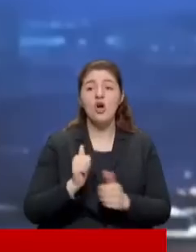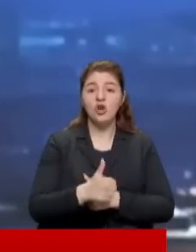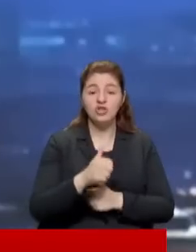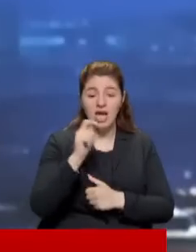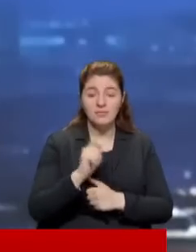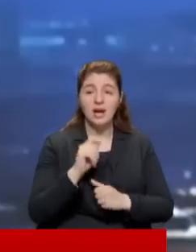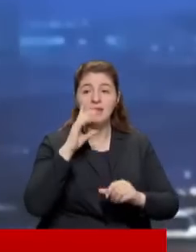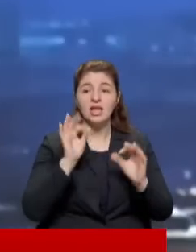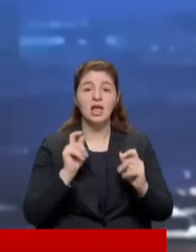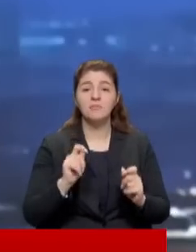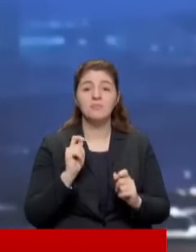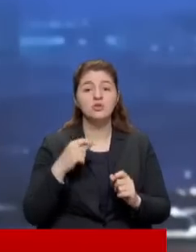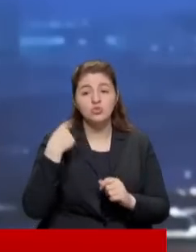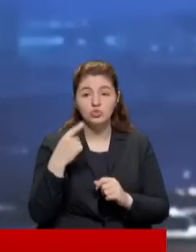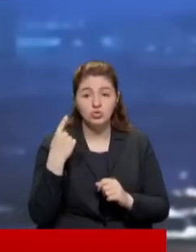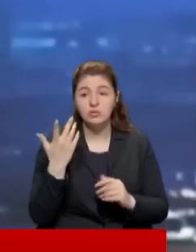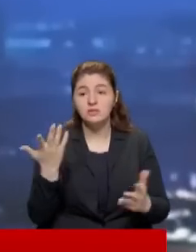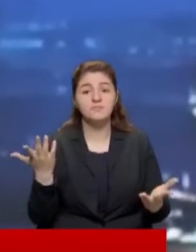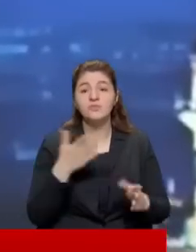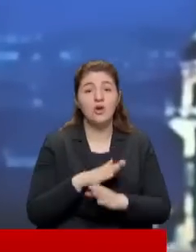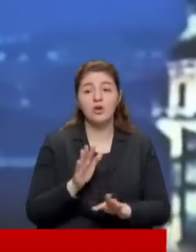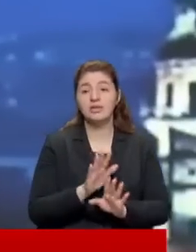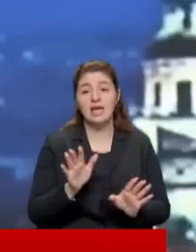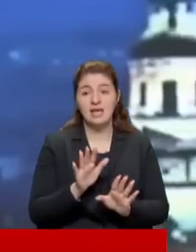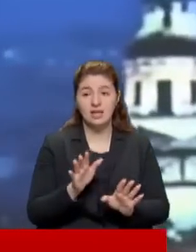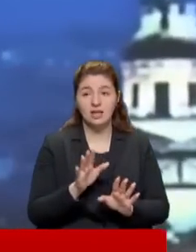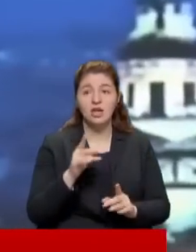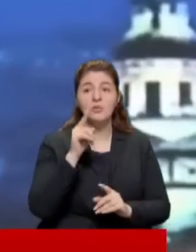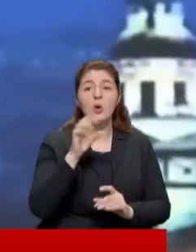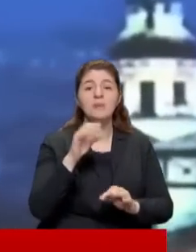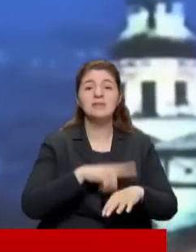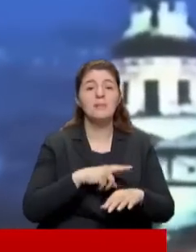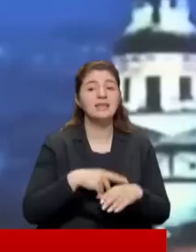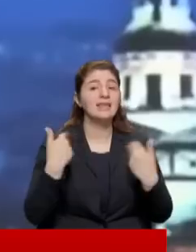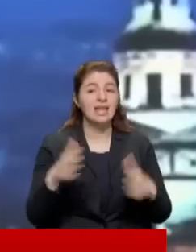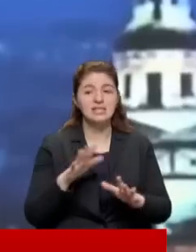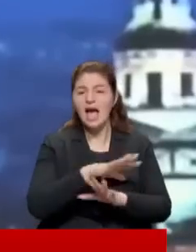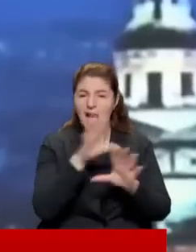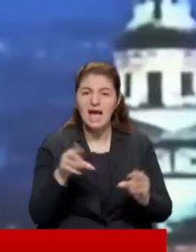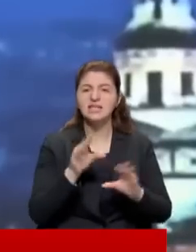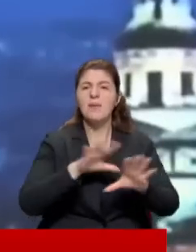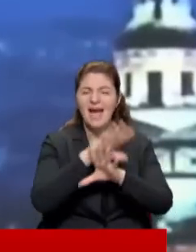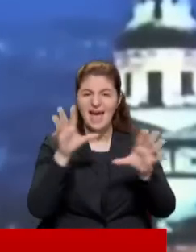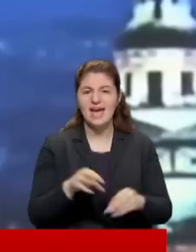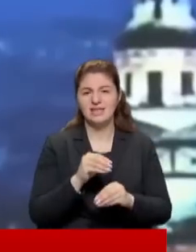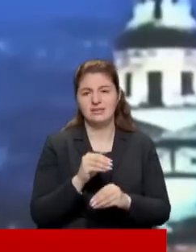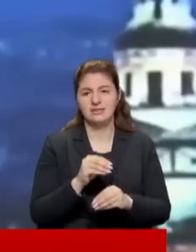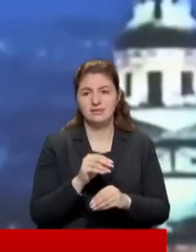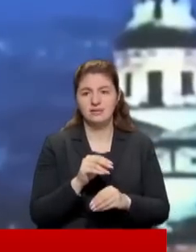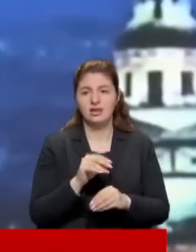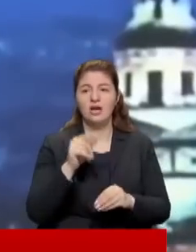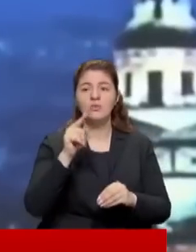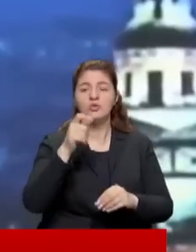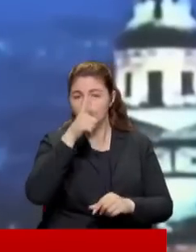önceleyerek değerlendirme yapması, düşünmesi doğru değil. Böyle bir evrede değiliz. Herkes ama herkes bu